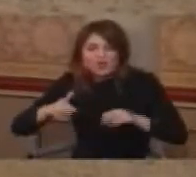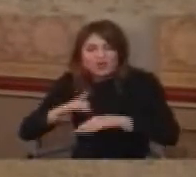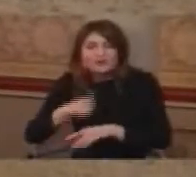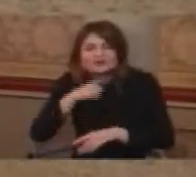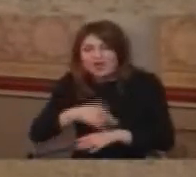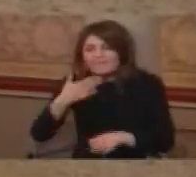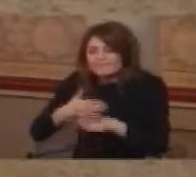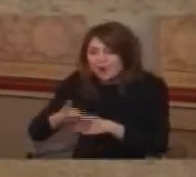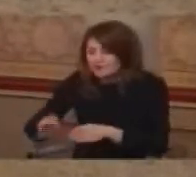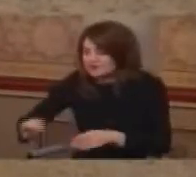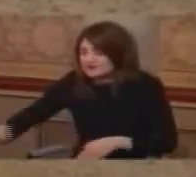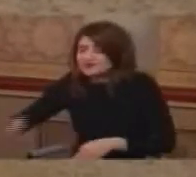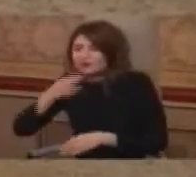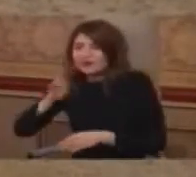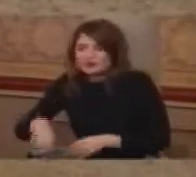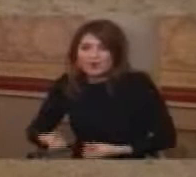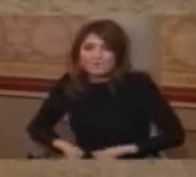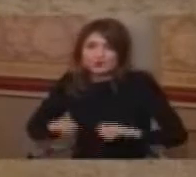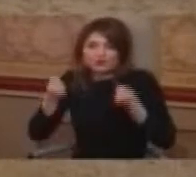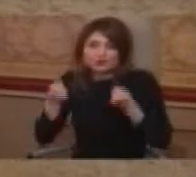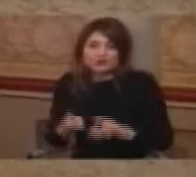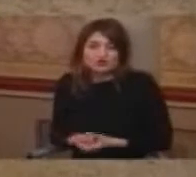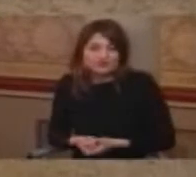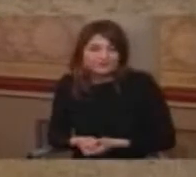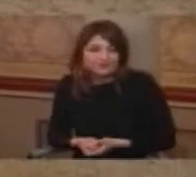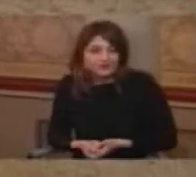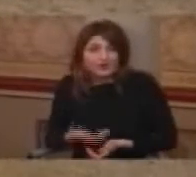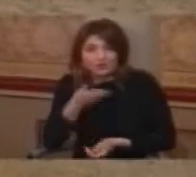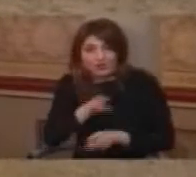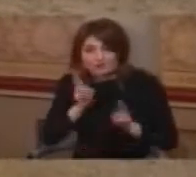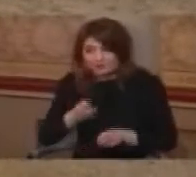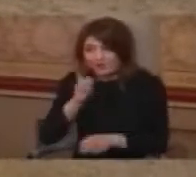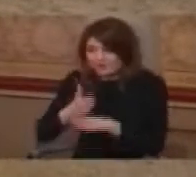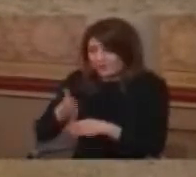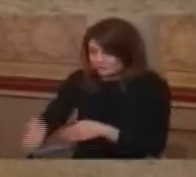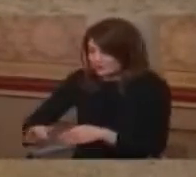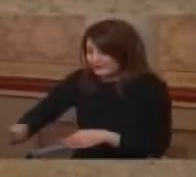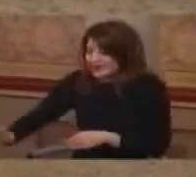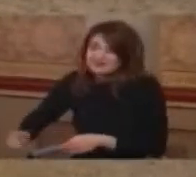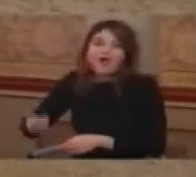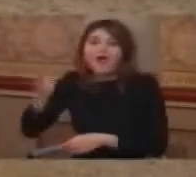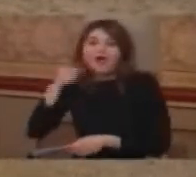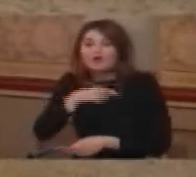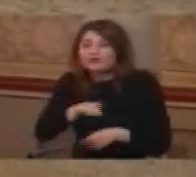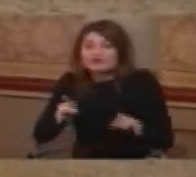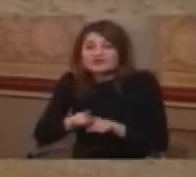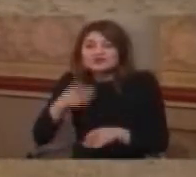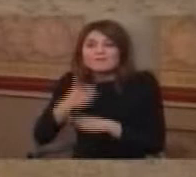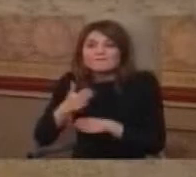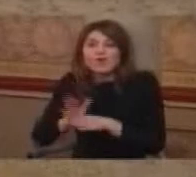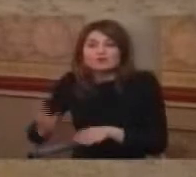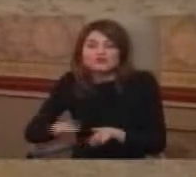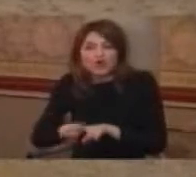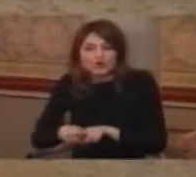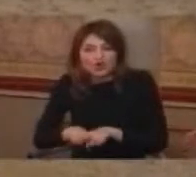pomoć djeci sa teškoćama. To bi pomoglo djeci, ali pomoglo bi i njihovim roditeljima i sasvim sigurno